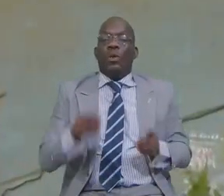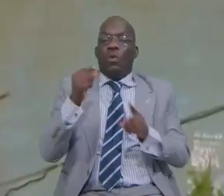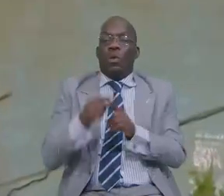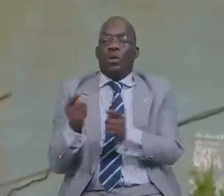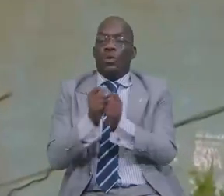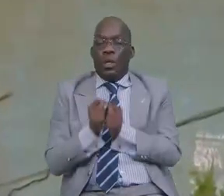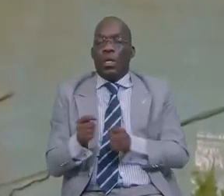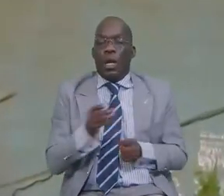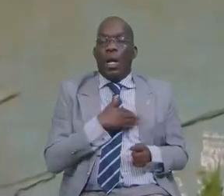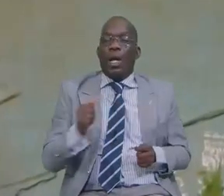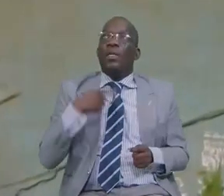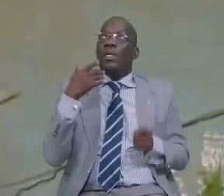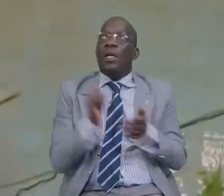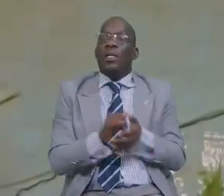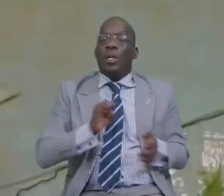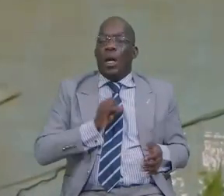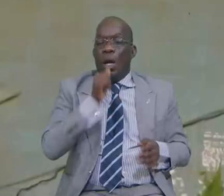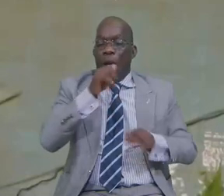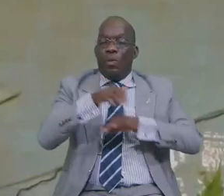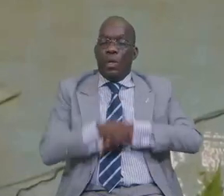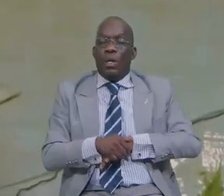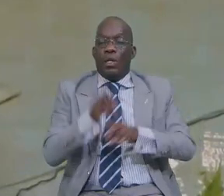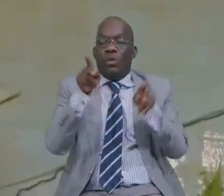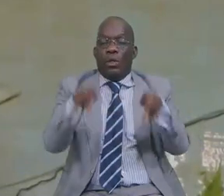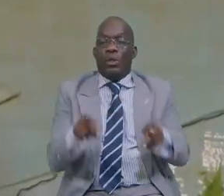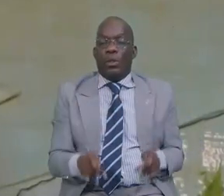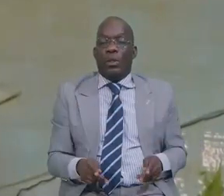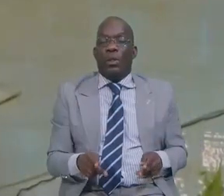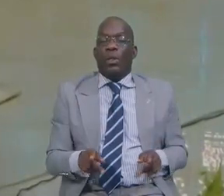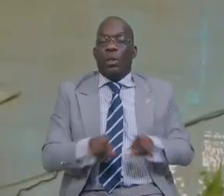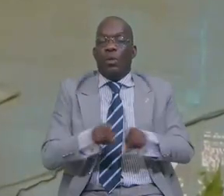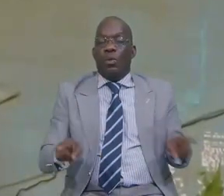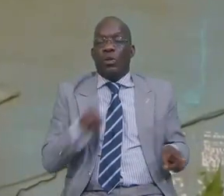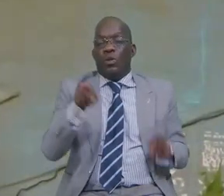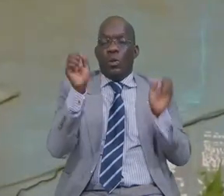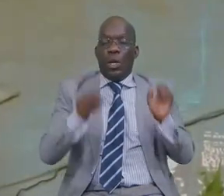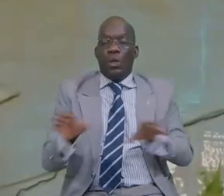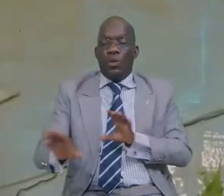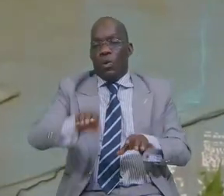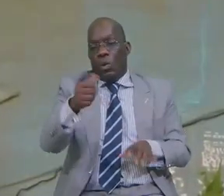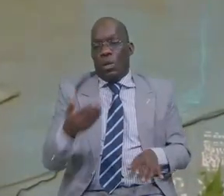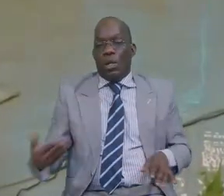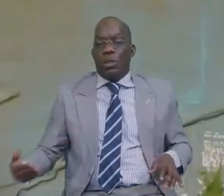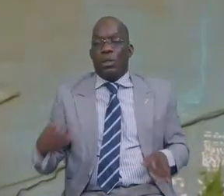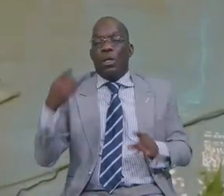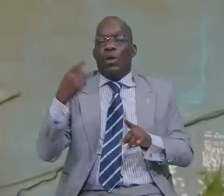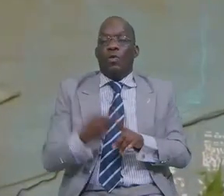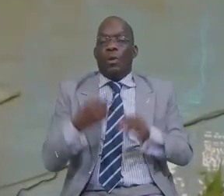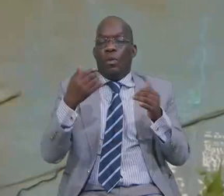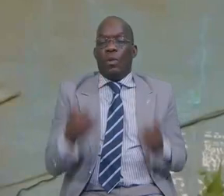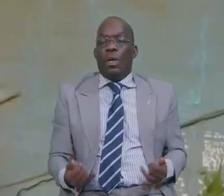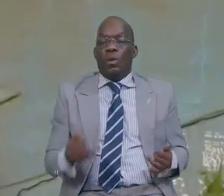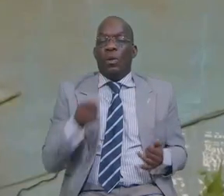les phrases ensemble, conjuguer les choses. Je suis un littéraire, mais tu peux faire l'autre chose également. Et à